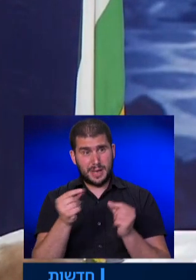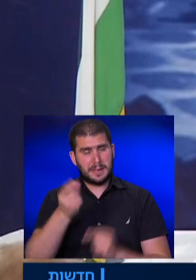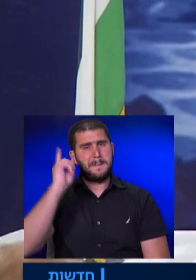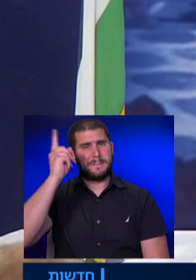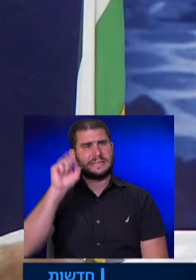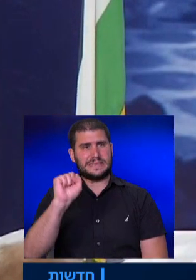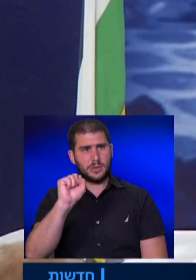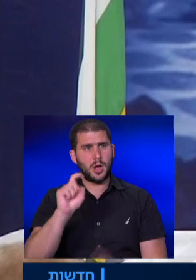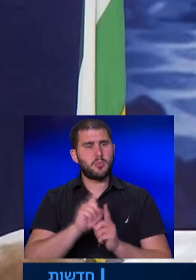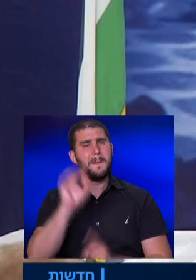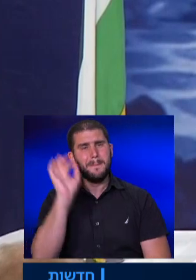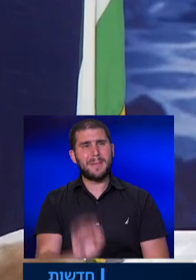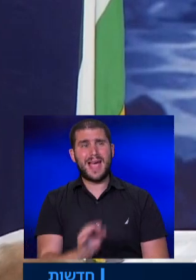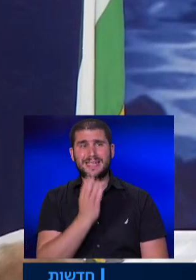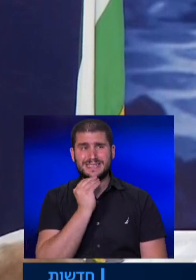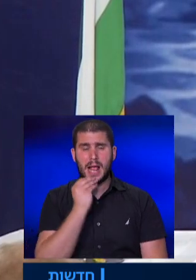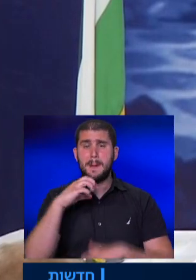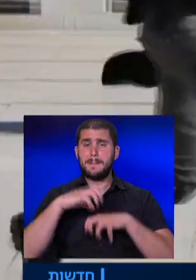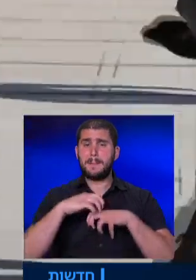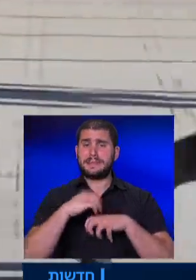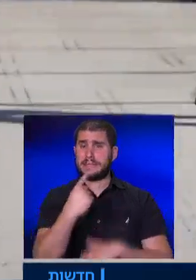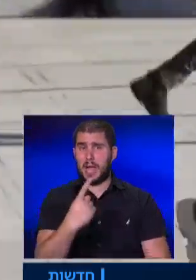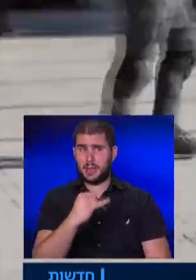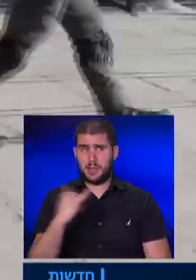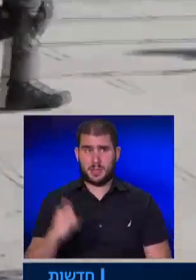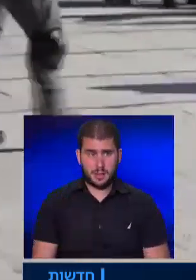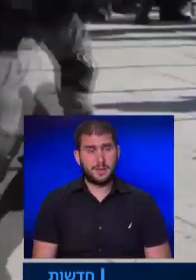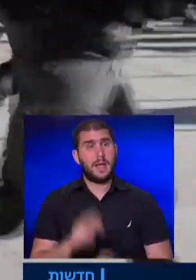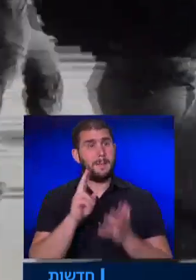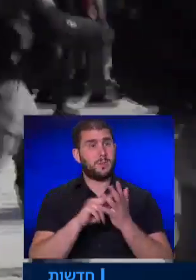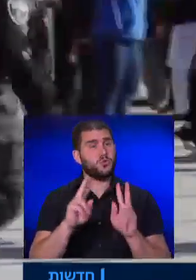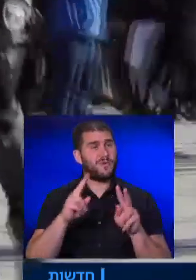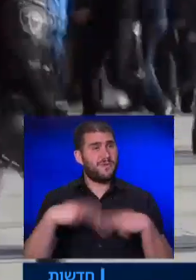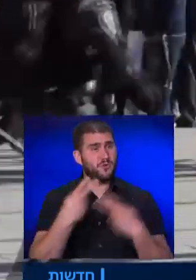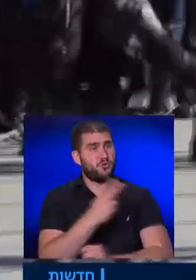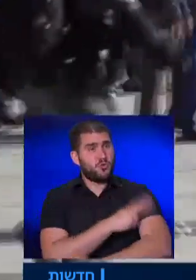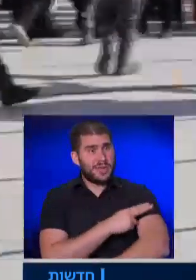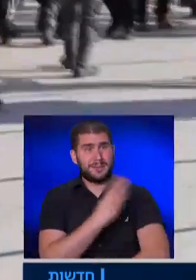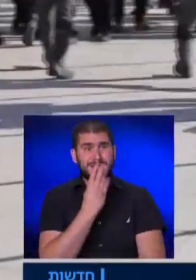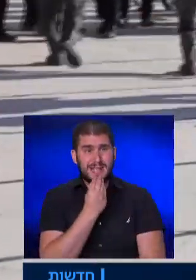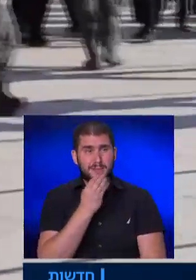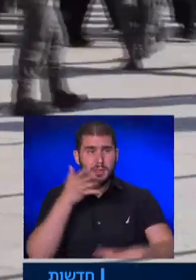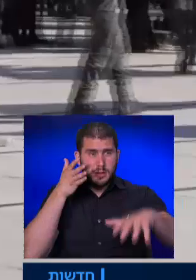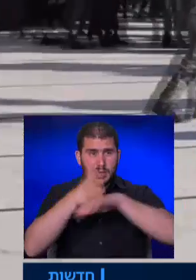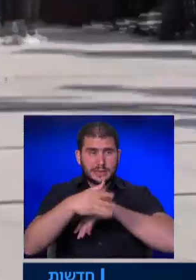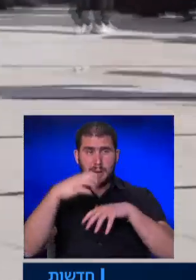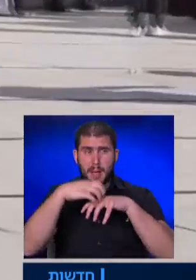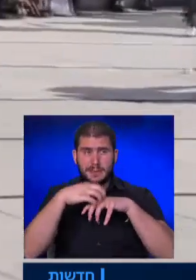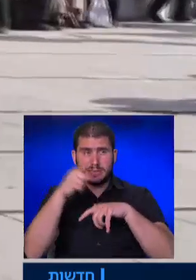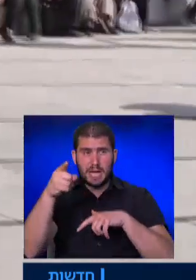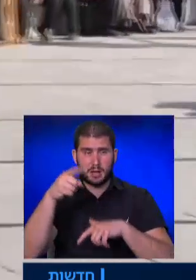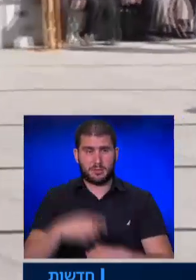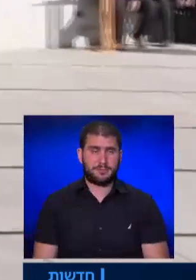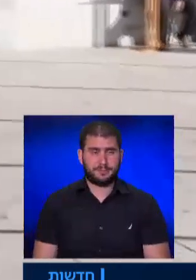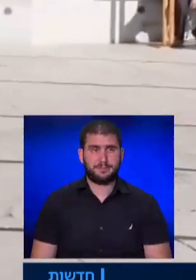סינואר מפני פגיעה של ישראל במסגד אל-אקצא מתמונות חוזרות של שוטרים ישראלים הנכנסים לתוך המסגד